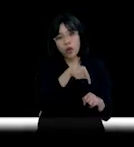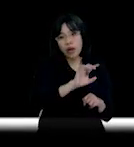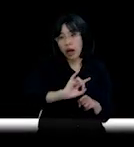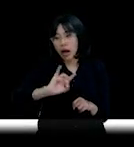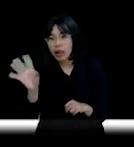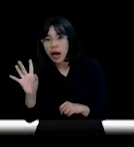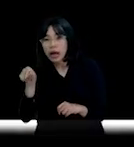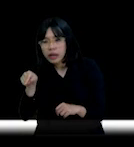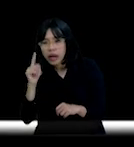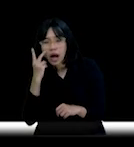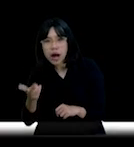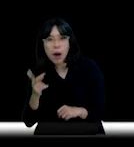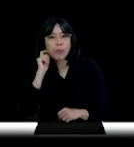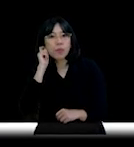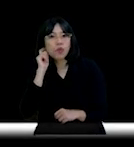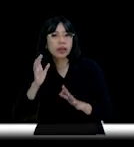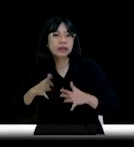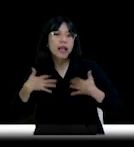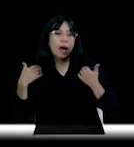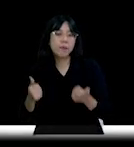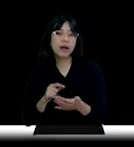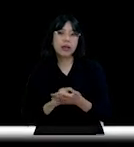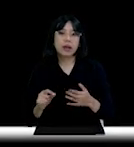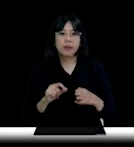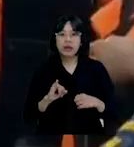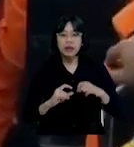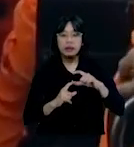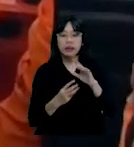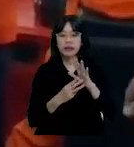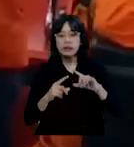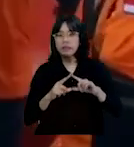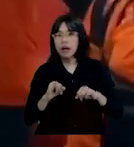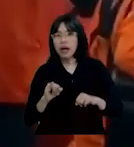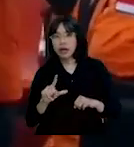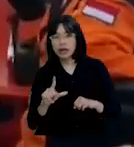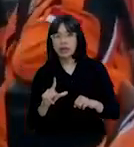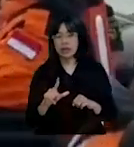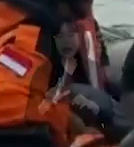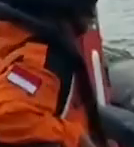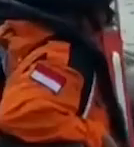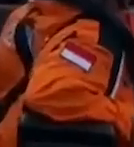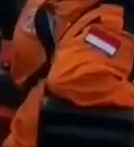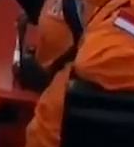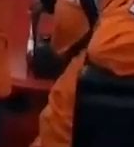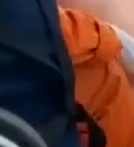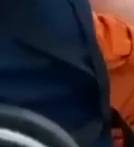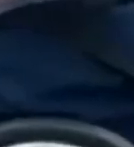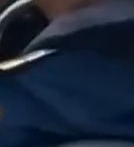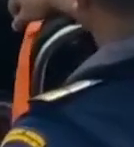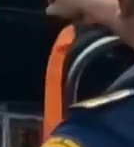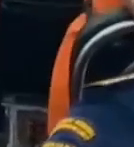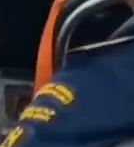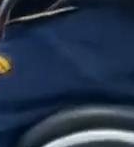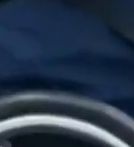menemukan seorang perempuan dalam kondisi selamat atas nama Raida Ismail, asal Aceh. Kepala Kantor SAR Tanjung Pinang, Slamet Riyadi,